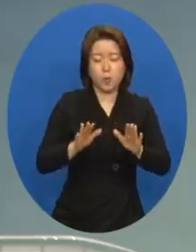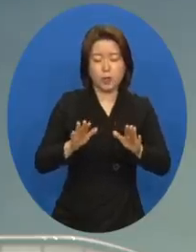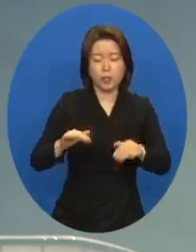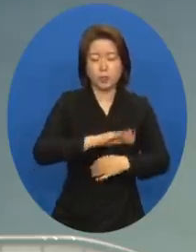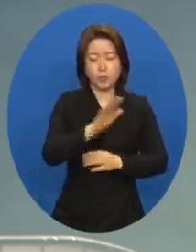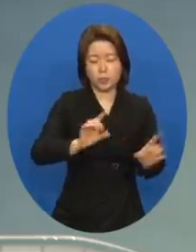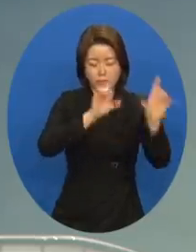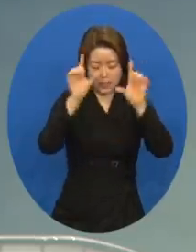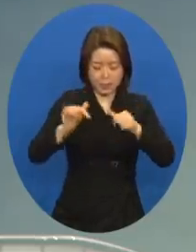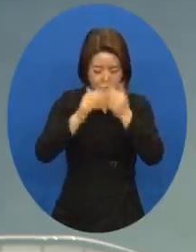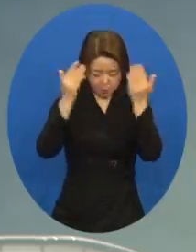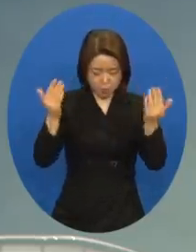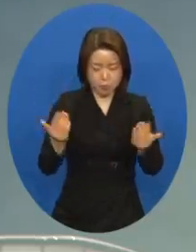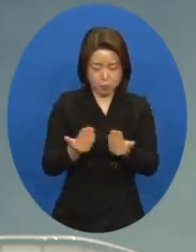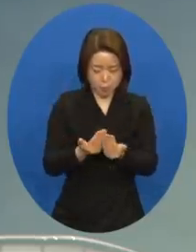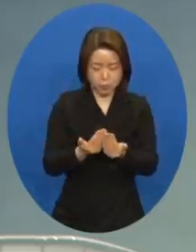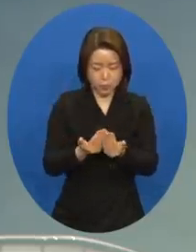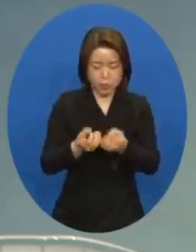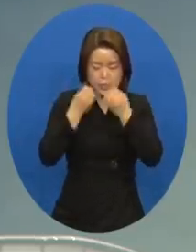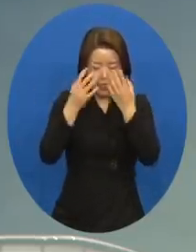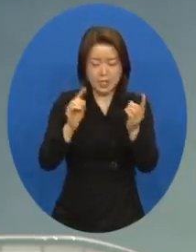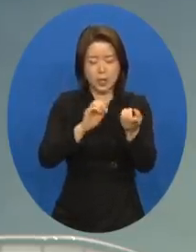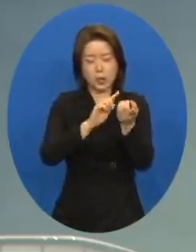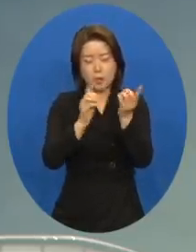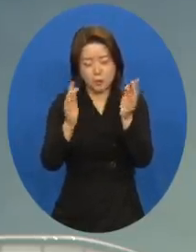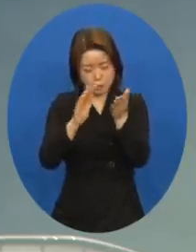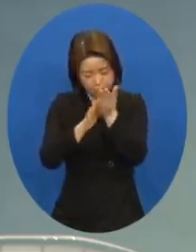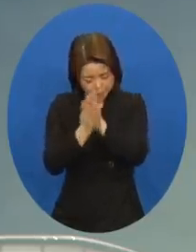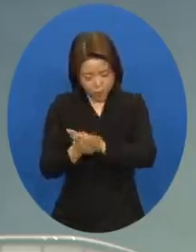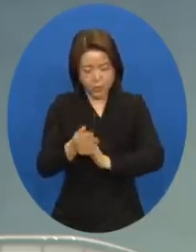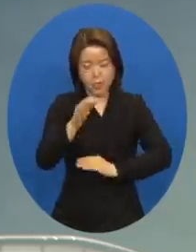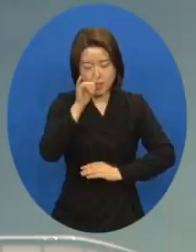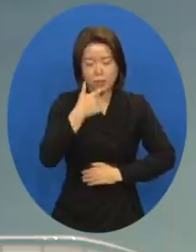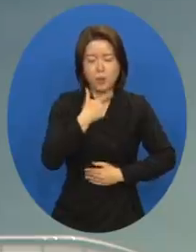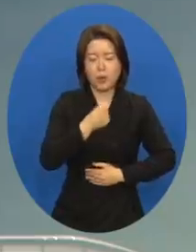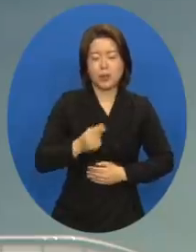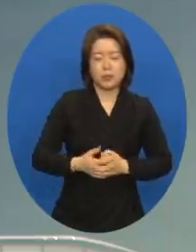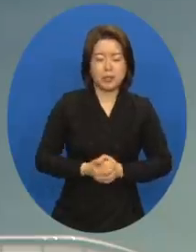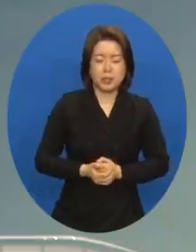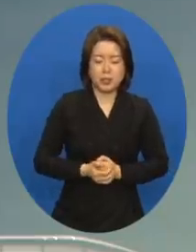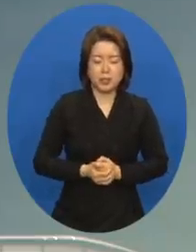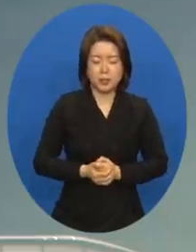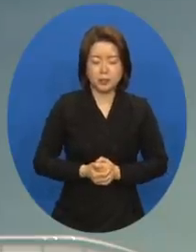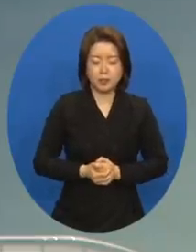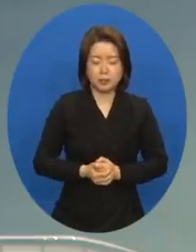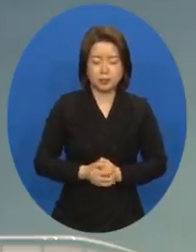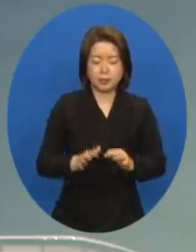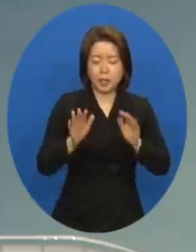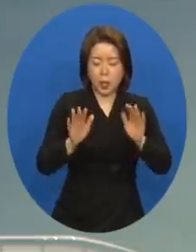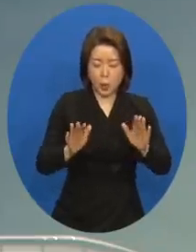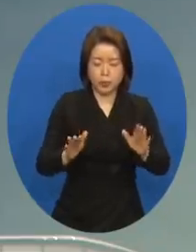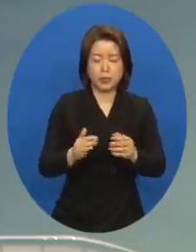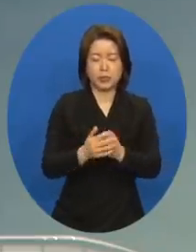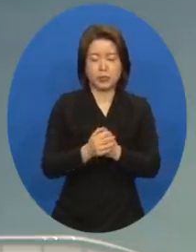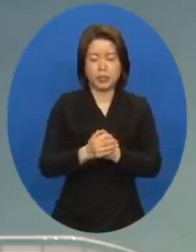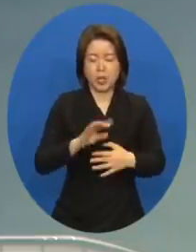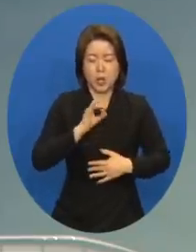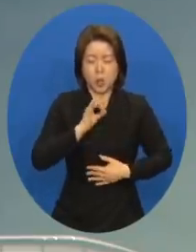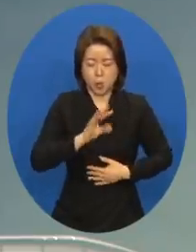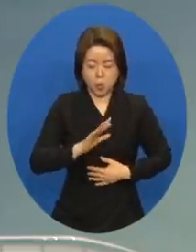삶 전체에 새로운 변화 있기를 원합니다. 오늘